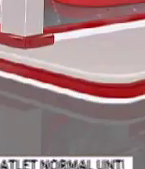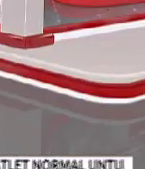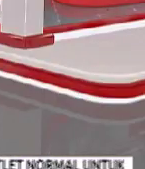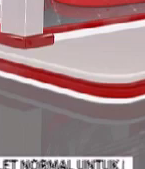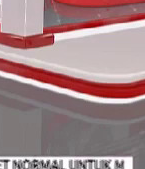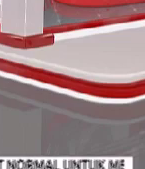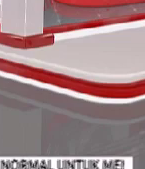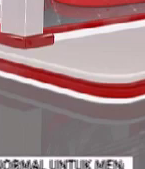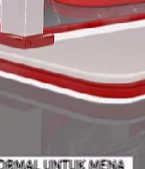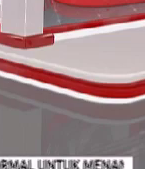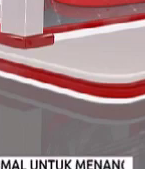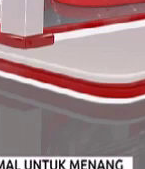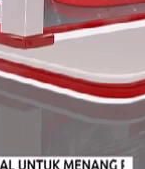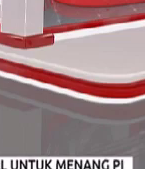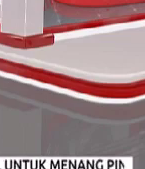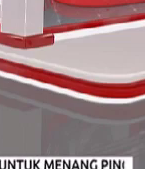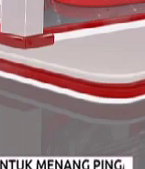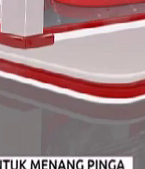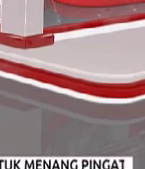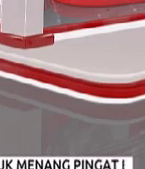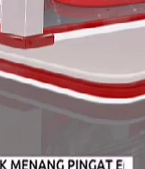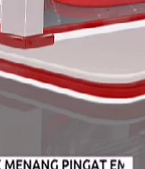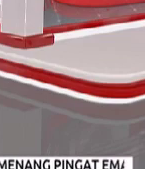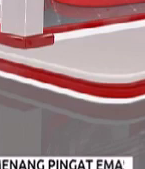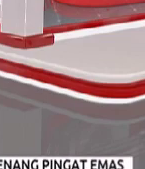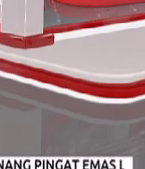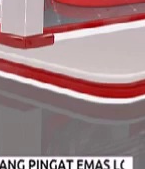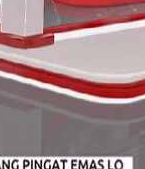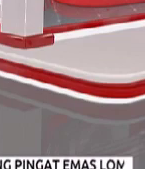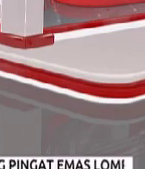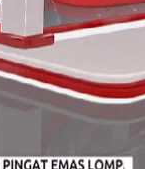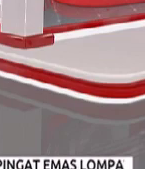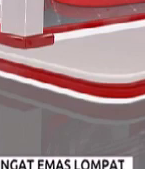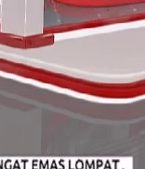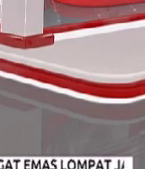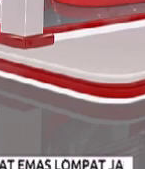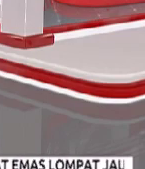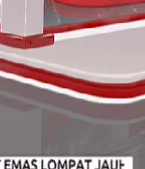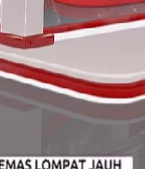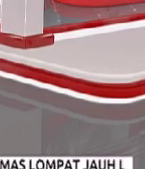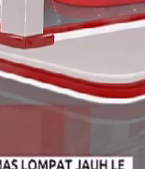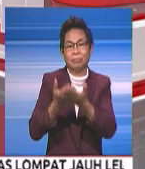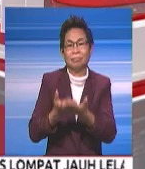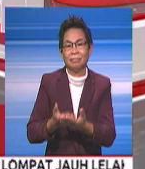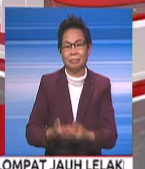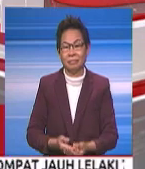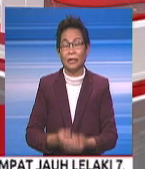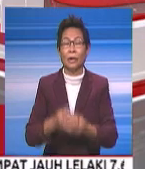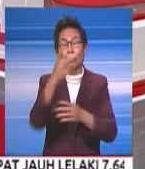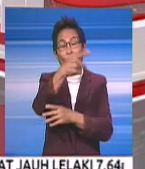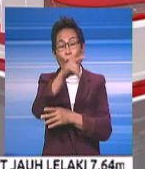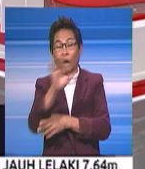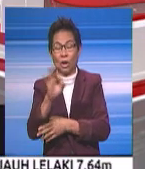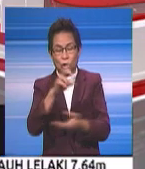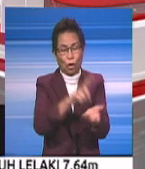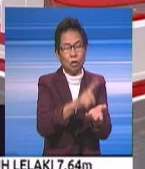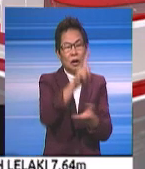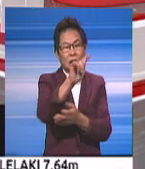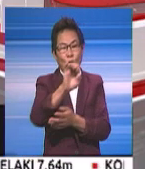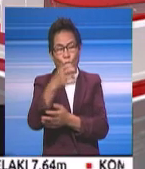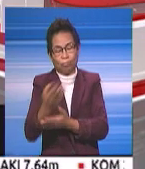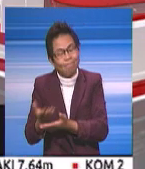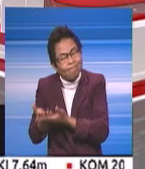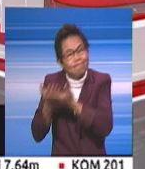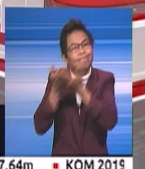Lihat kembali cadangan mewujudkan sekolah satu aliran. Perkara itu disuarakan Fellow Majlis Profesor Negara Profesor Datuk Dr. Teo Kok